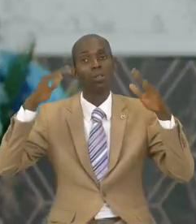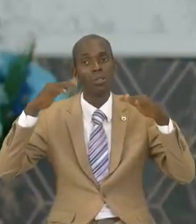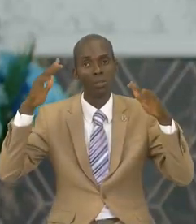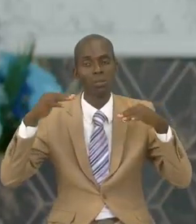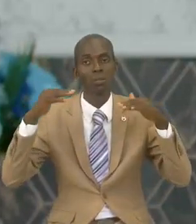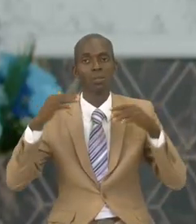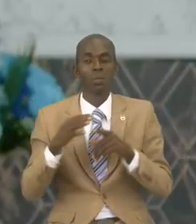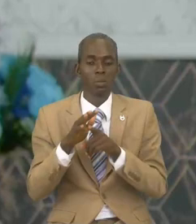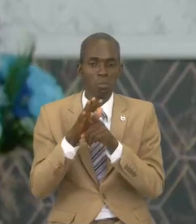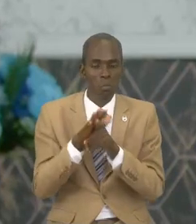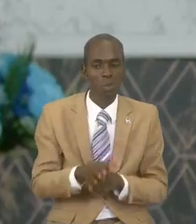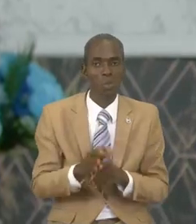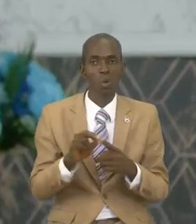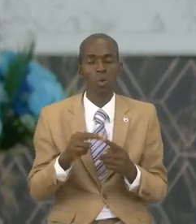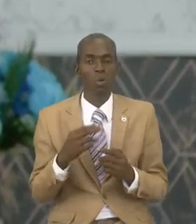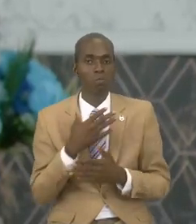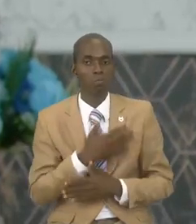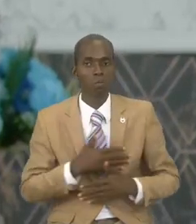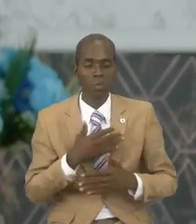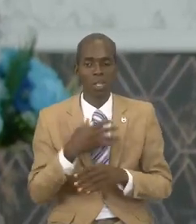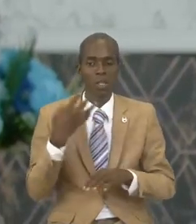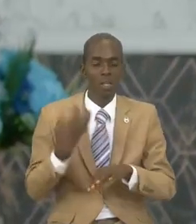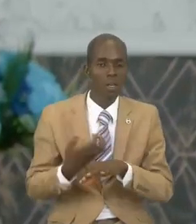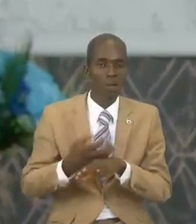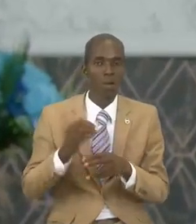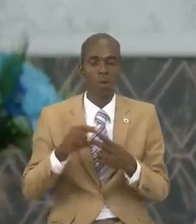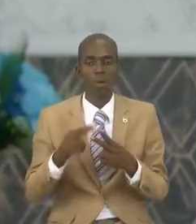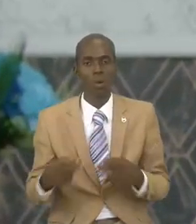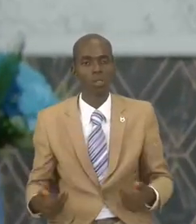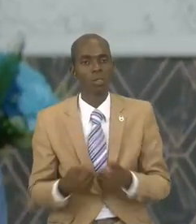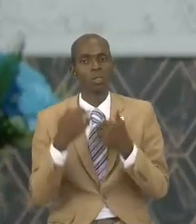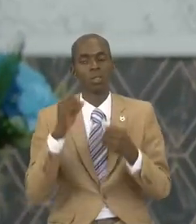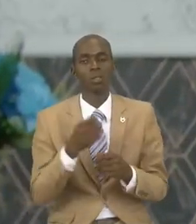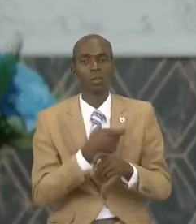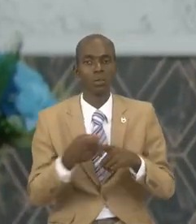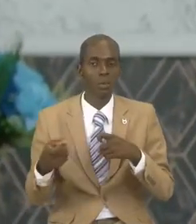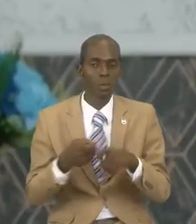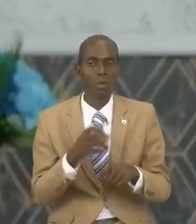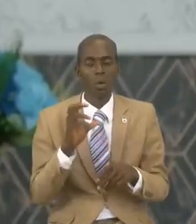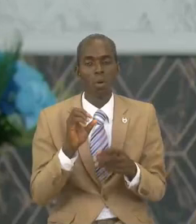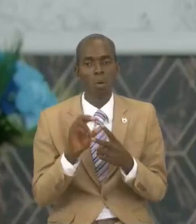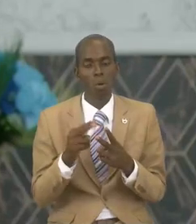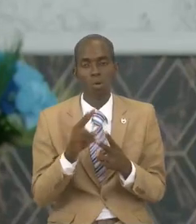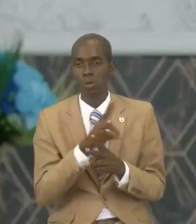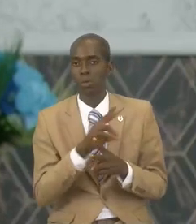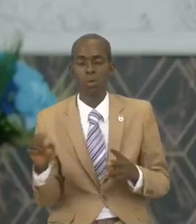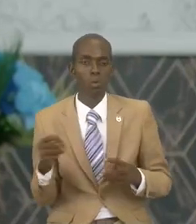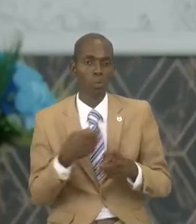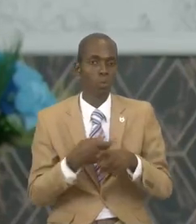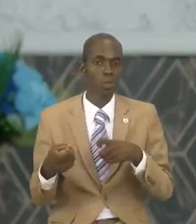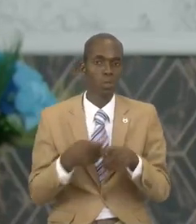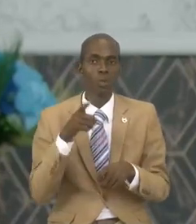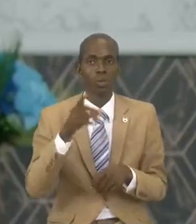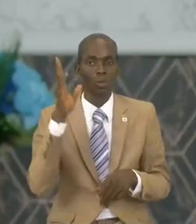pluie, la pression ou le plaisir, la difficulté ou le défi, la persécution ou